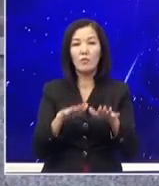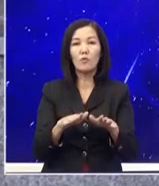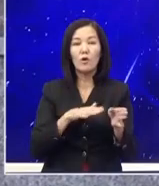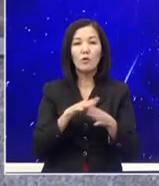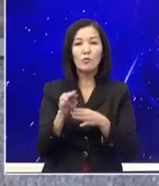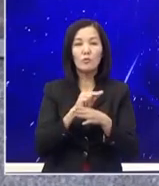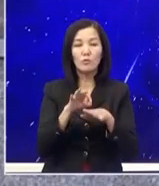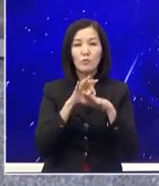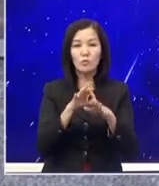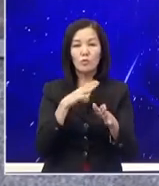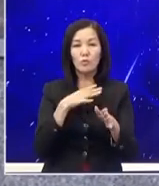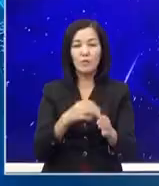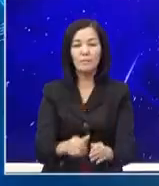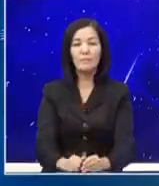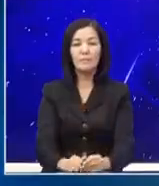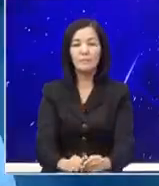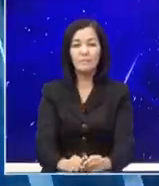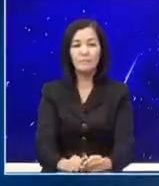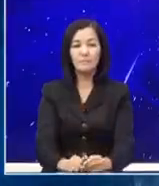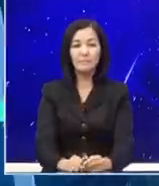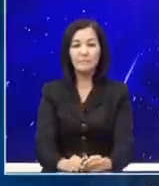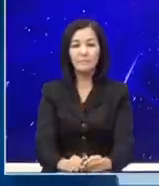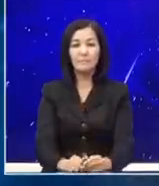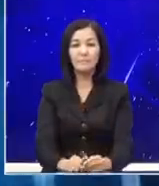жөндеу жұмыстары жүргізілуде.